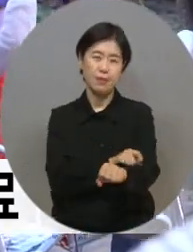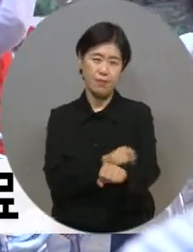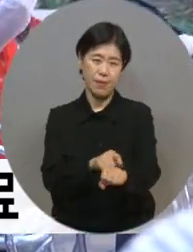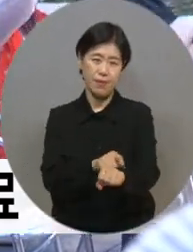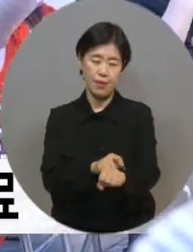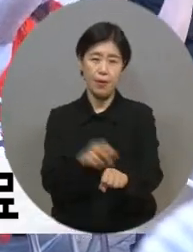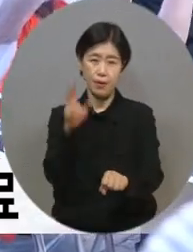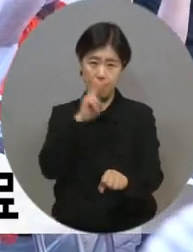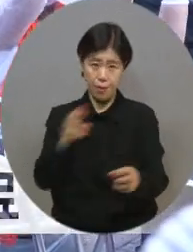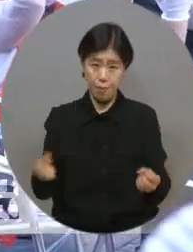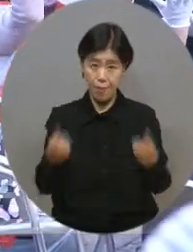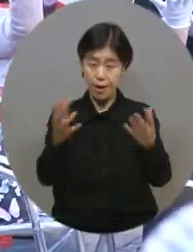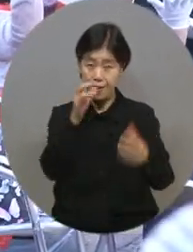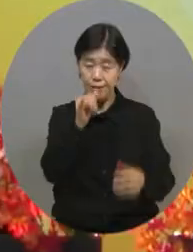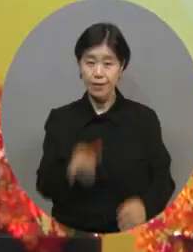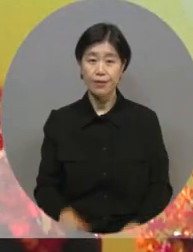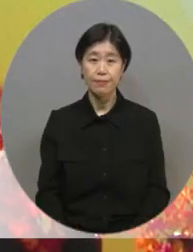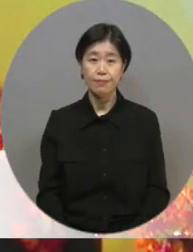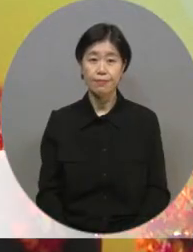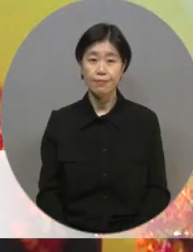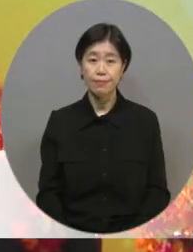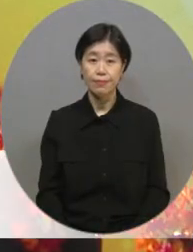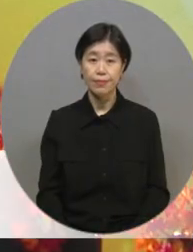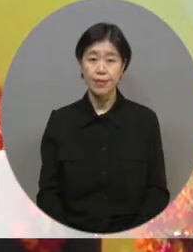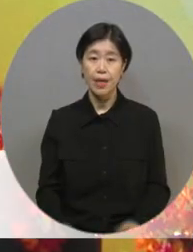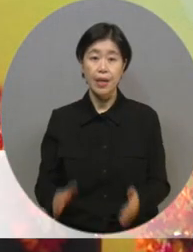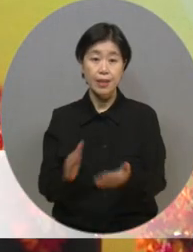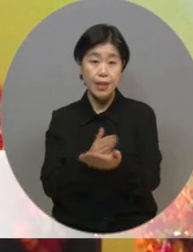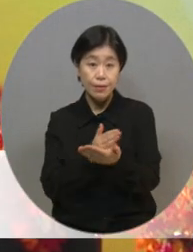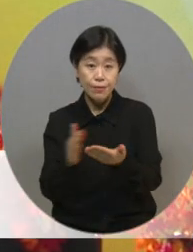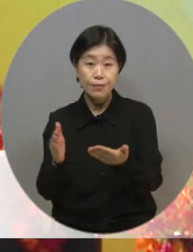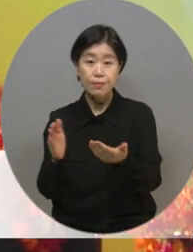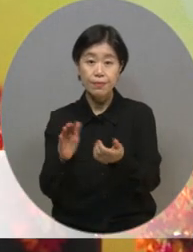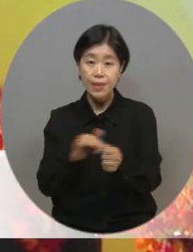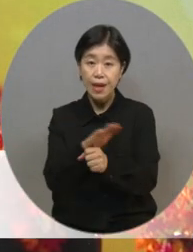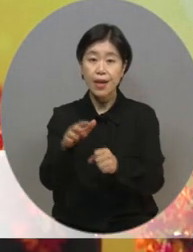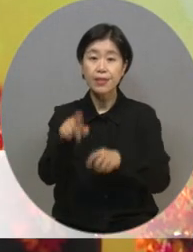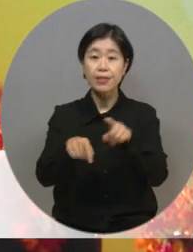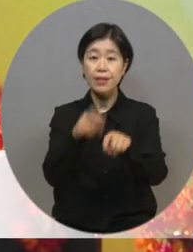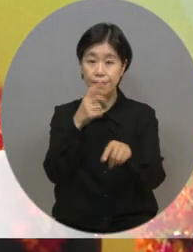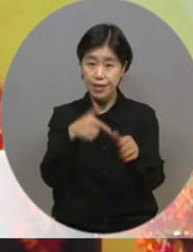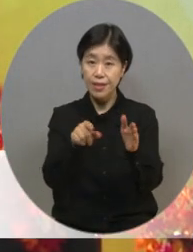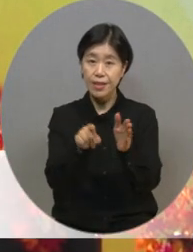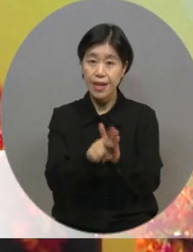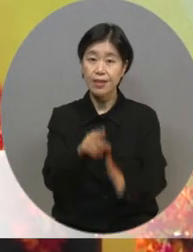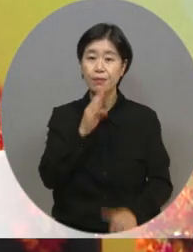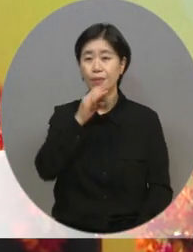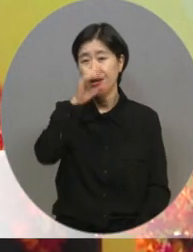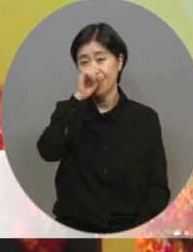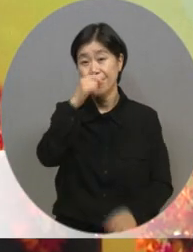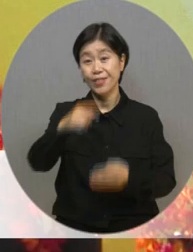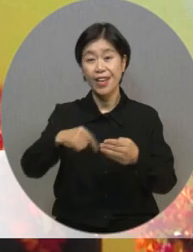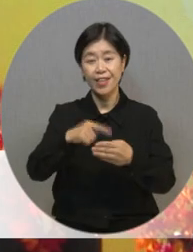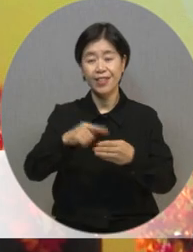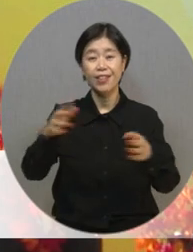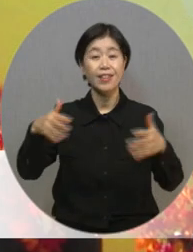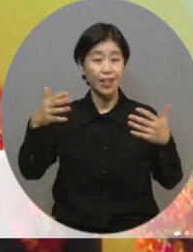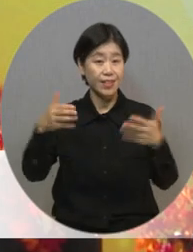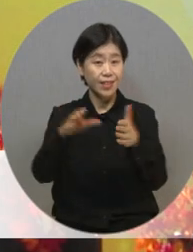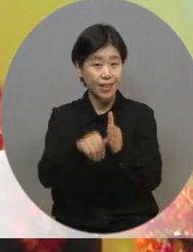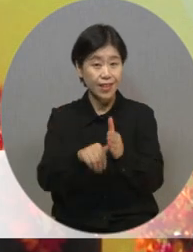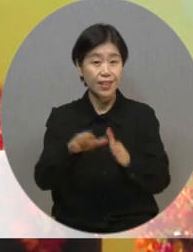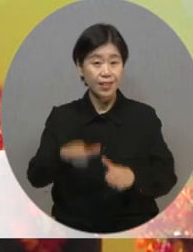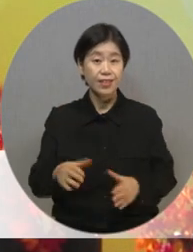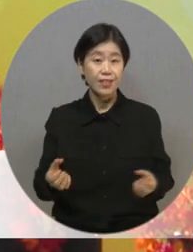콘서트가 성황리에 열렸습니다. 나눔과 사랑을 실천하기 위한 참 좋은 계절인 이 가을에